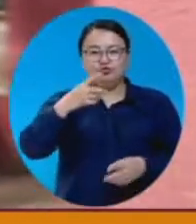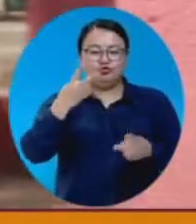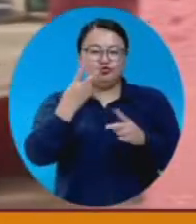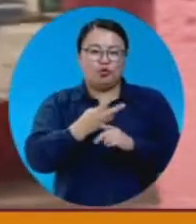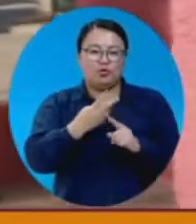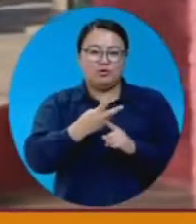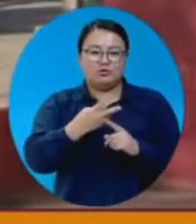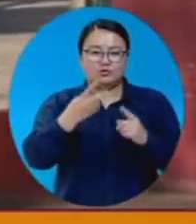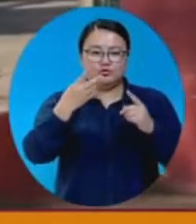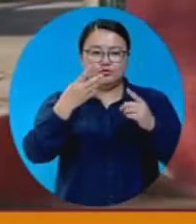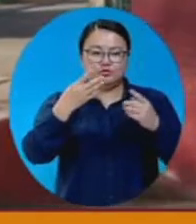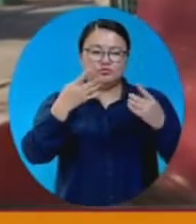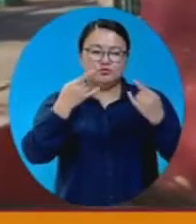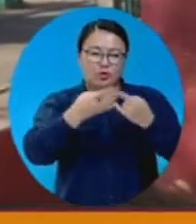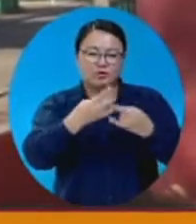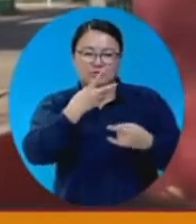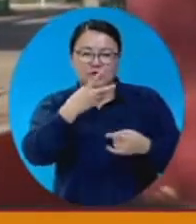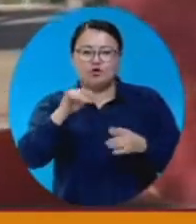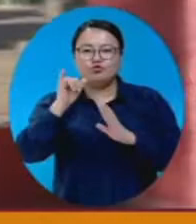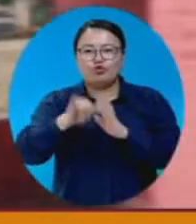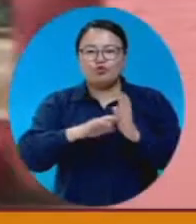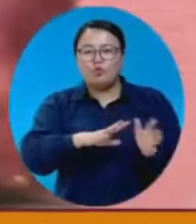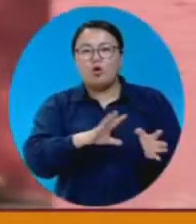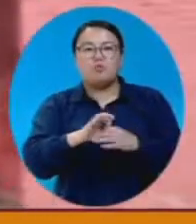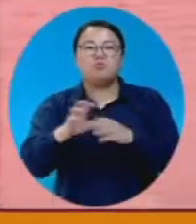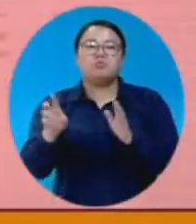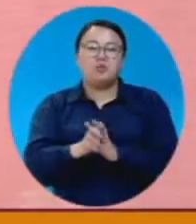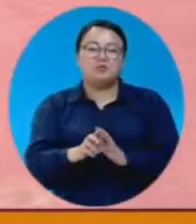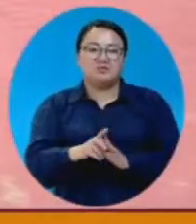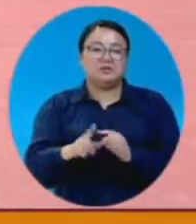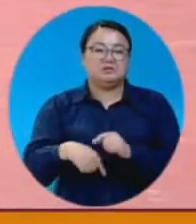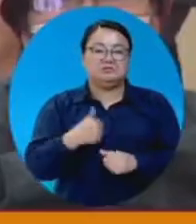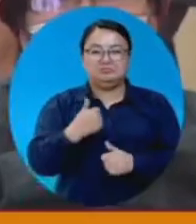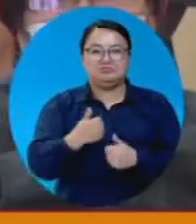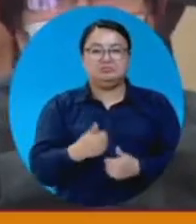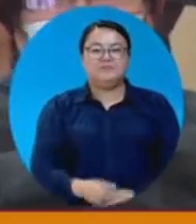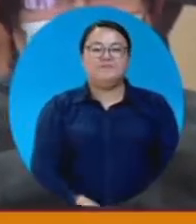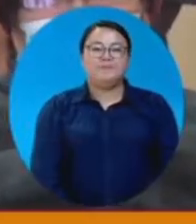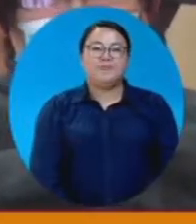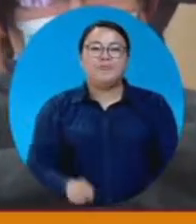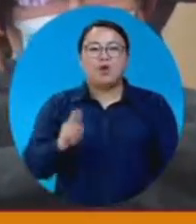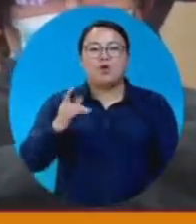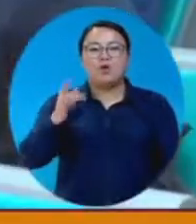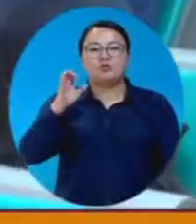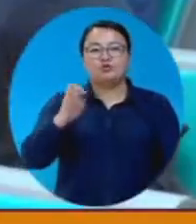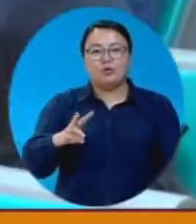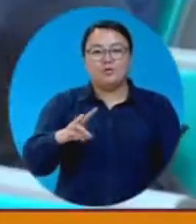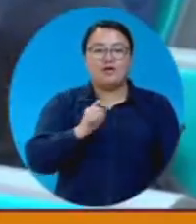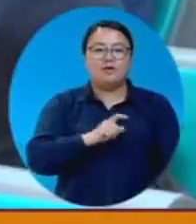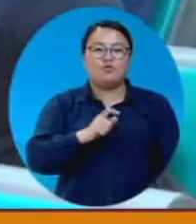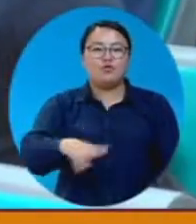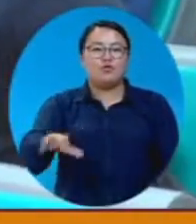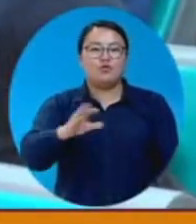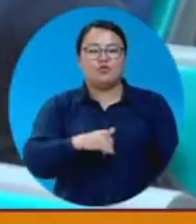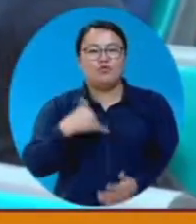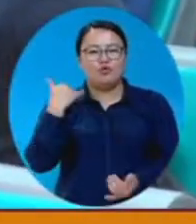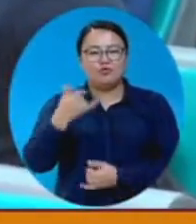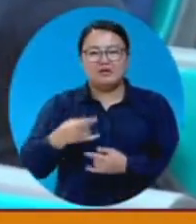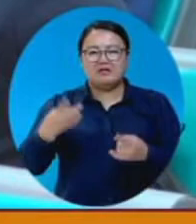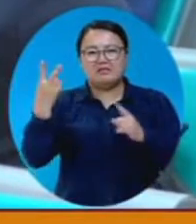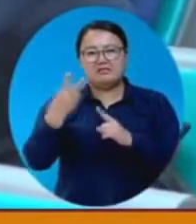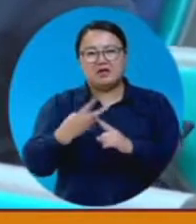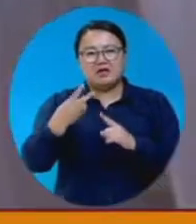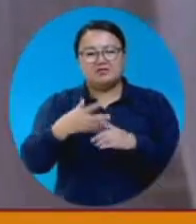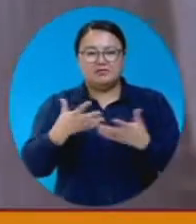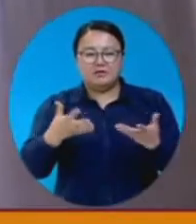болгоцохгүй зурагт нэрээсээ YouTube-д холбогдох боломжтой байдаг. Тэр нь маш их давуу талтай байдаг. Түүнчлэн Хонгор сумын хэрэглэгчдэд уламжлалт